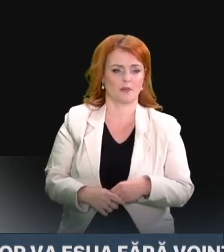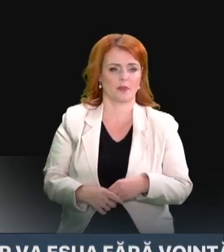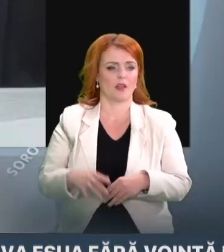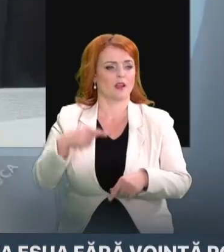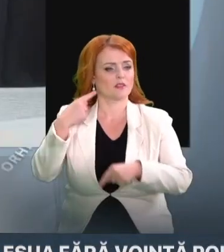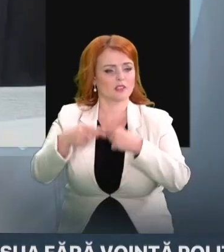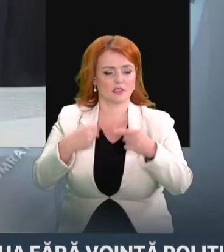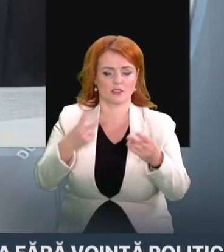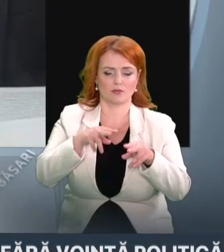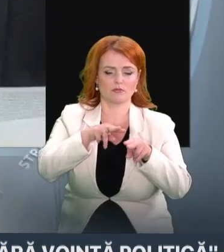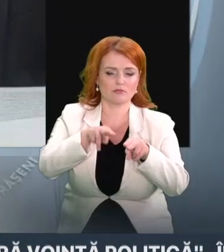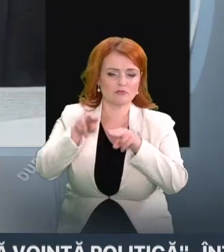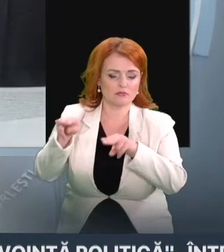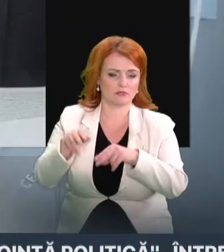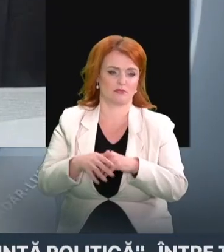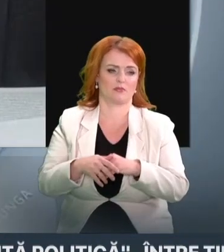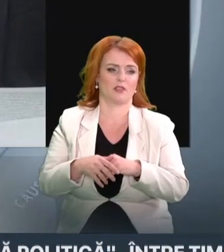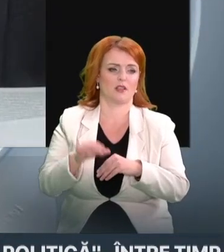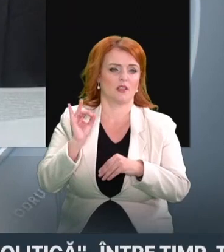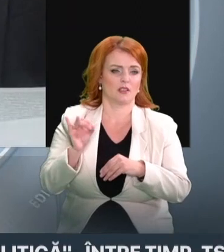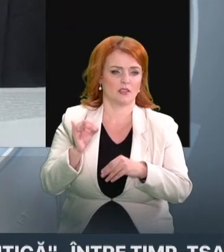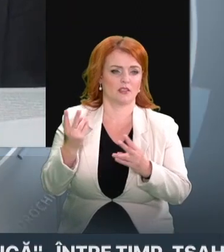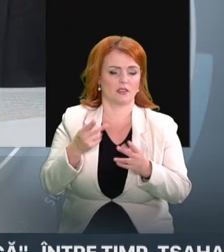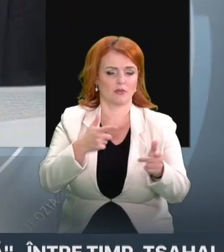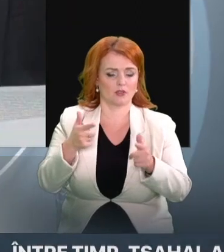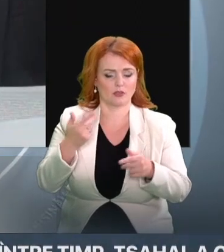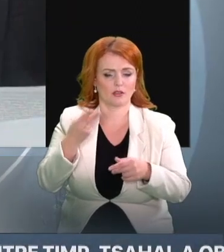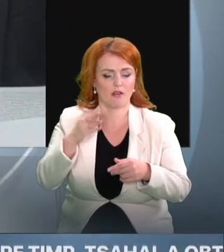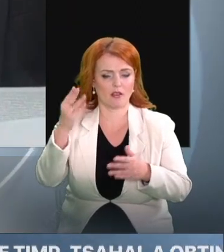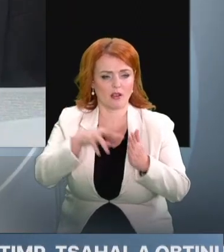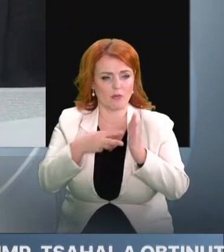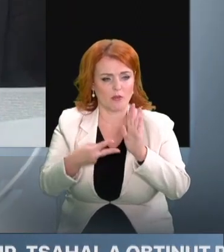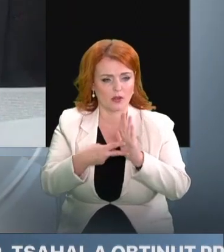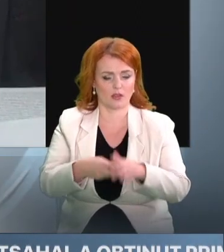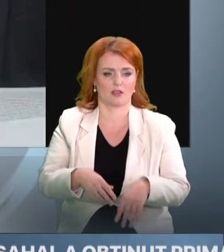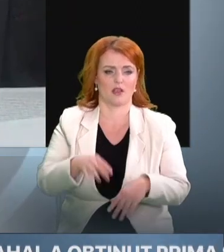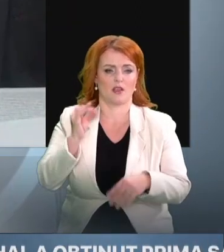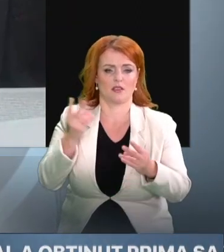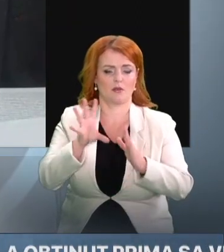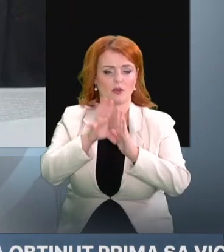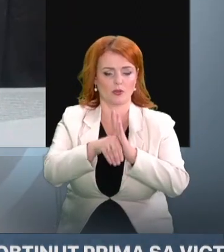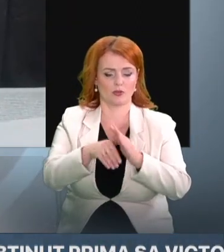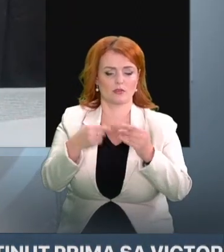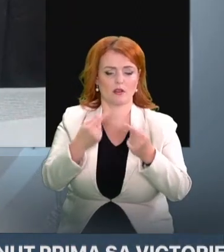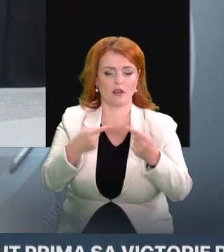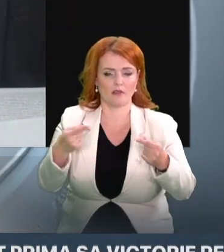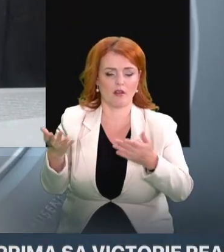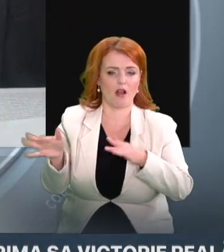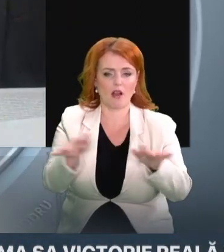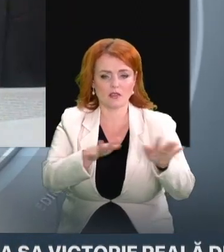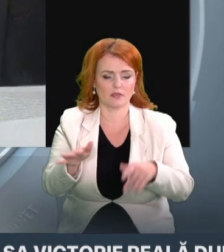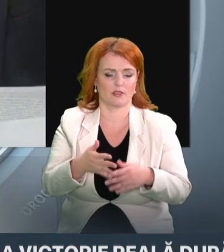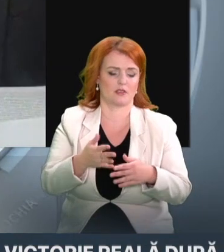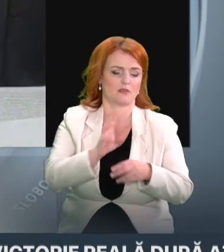supravegheați. Trebuie de format o agendă, trebuie inclus în activități, la niște măsuri extrașcolare,